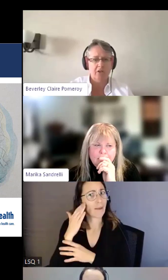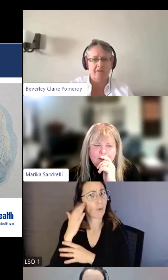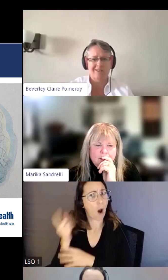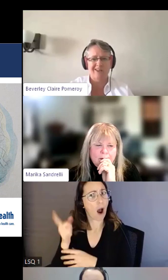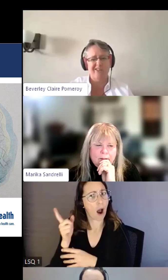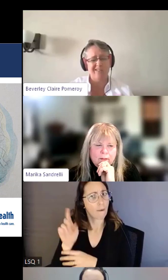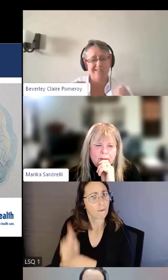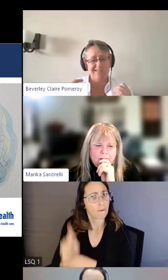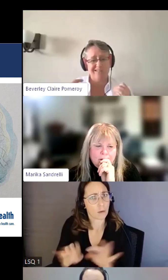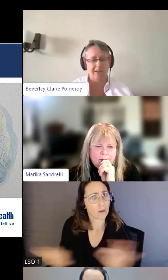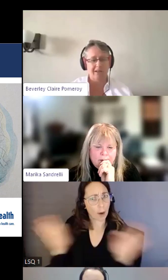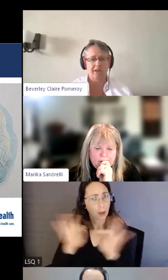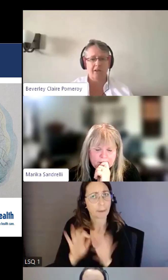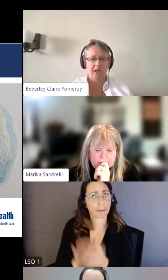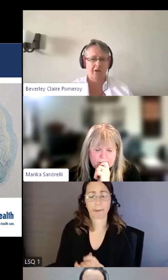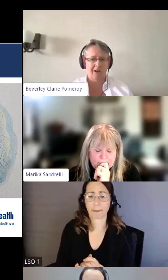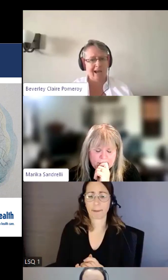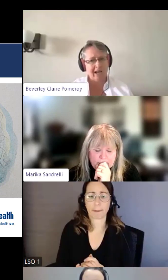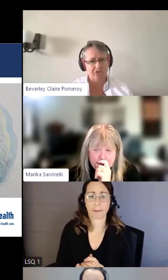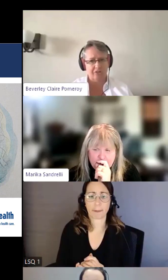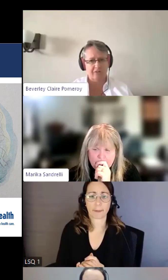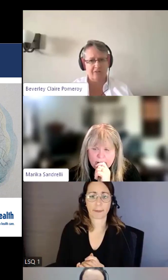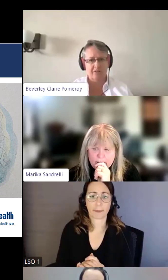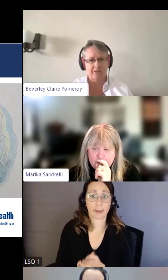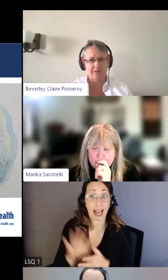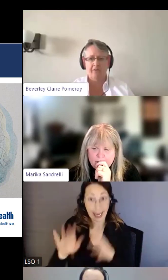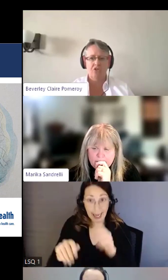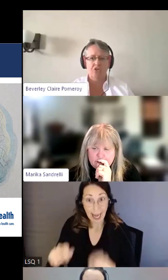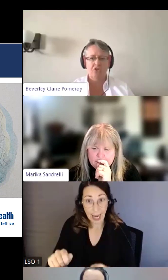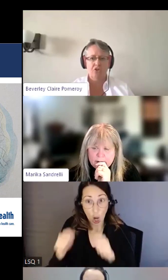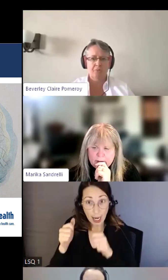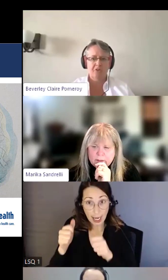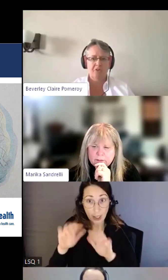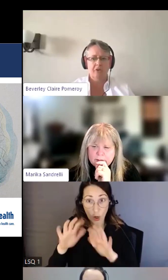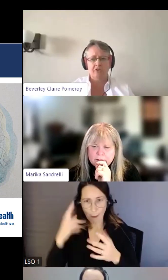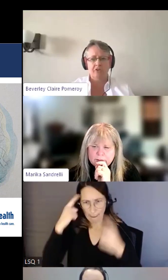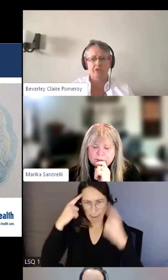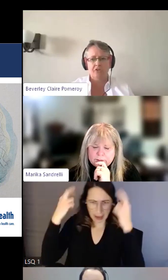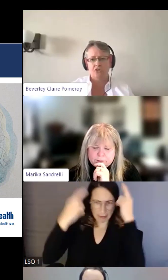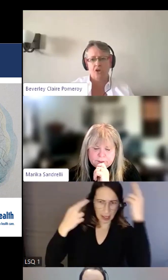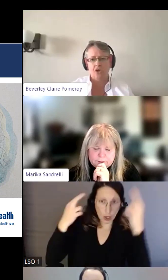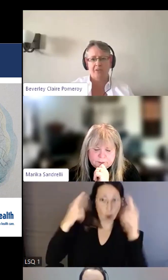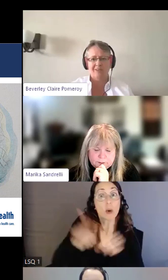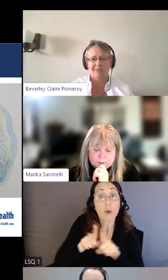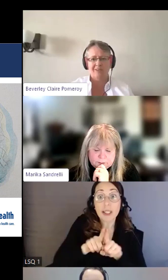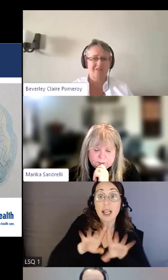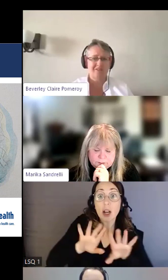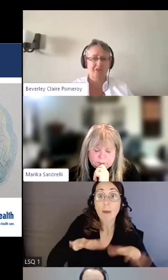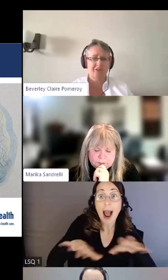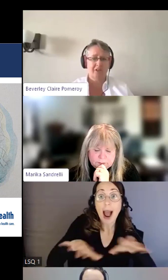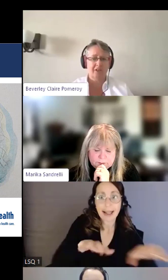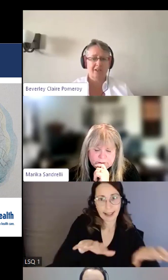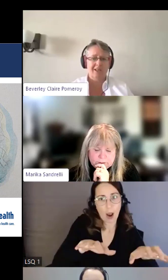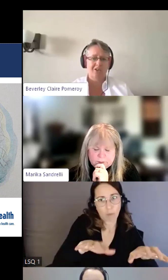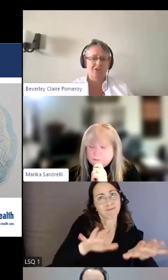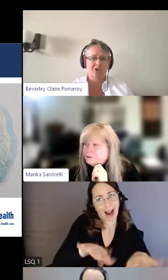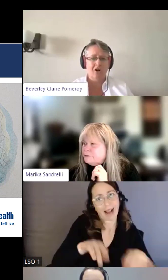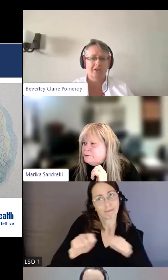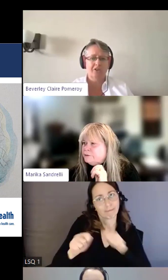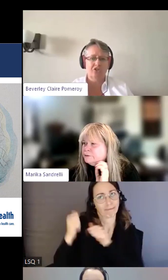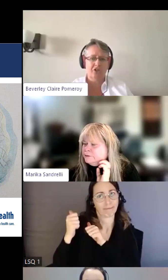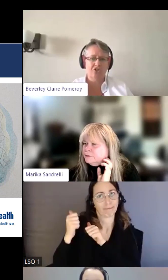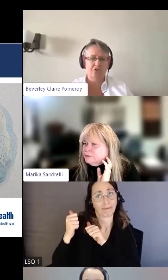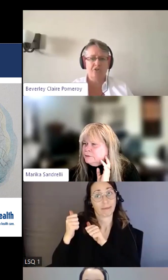manière de penser et nos actions aussi. Et le terme décoloniser le traumatisme ne reconnaît pas nécessairement ces